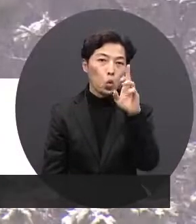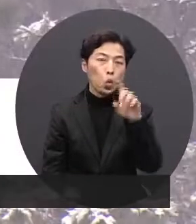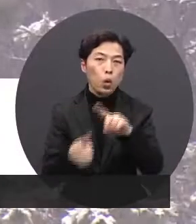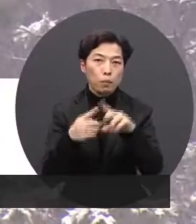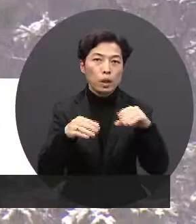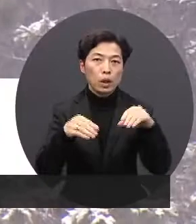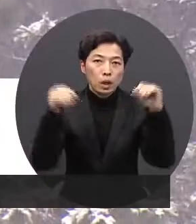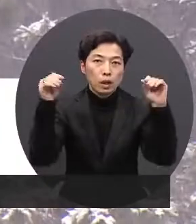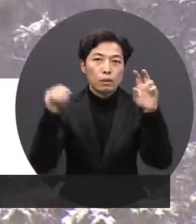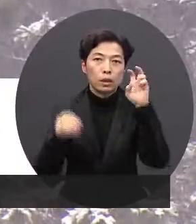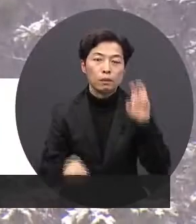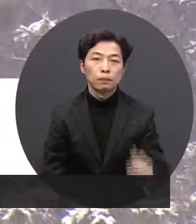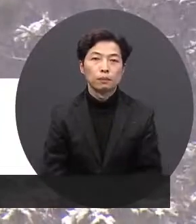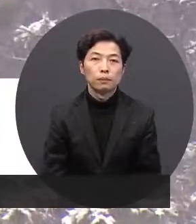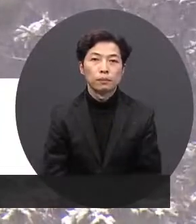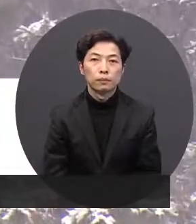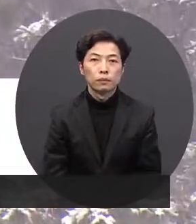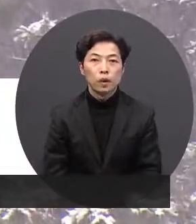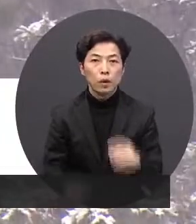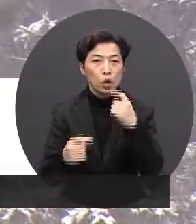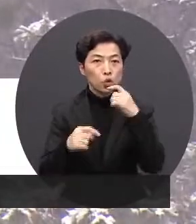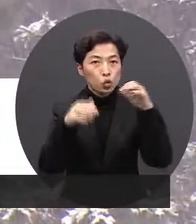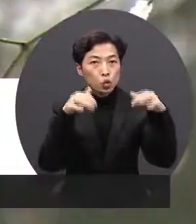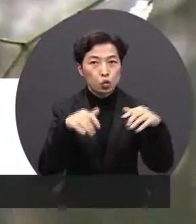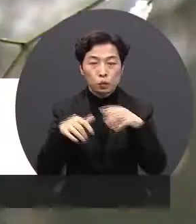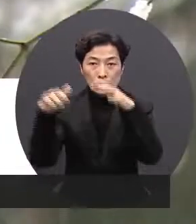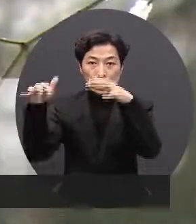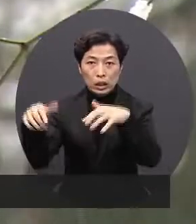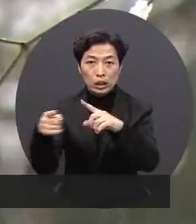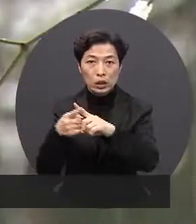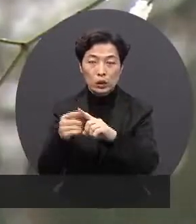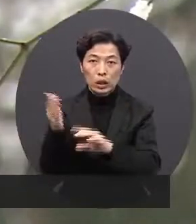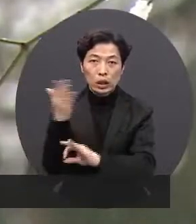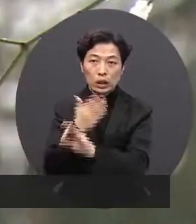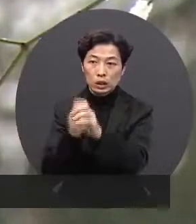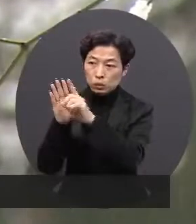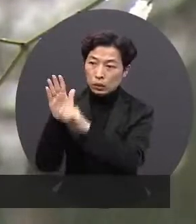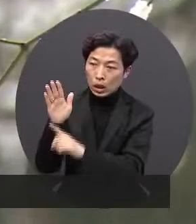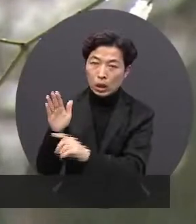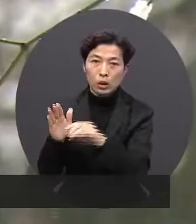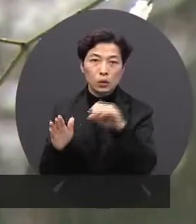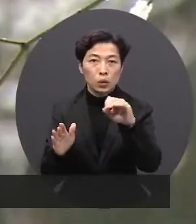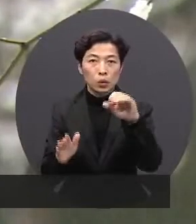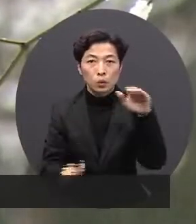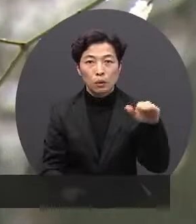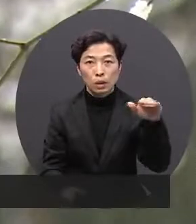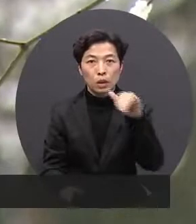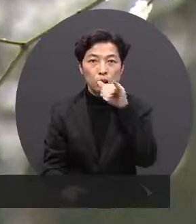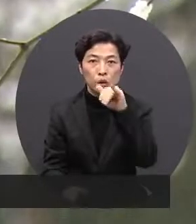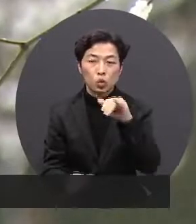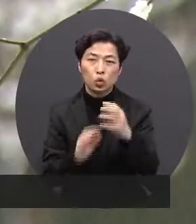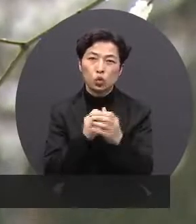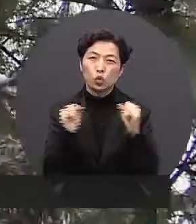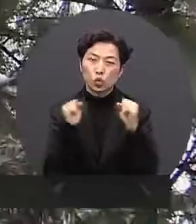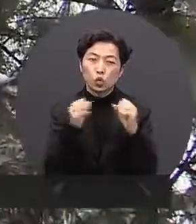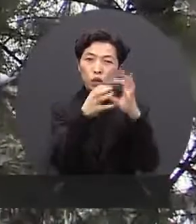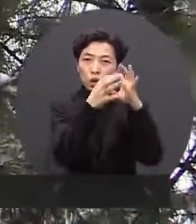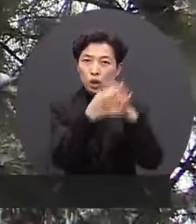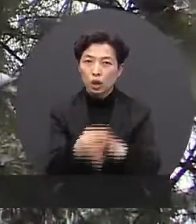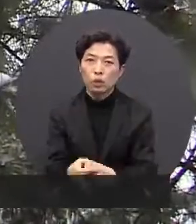것으로 예상됩니다. 이번 눈비로 당분간 아침 최저 기온이 0도 안팎을 맴도는 꽃샘